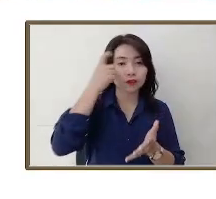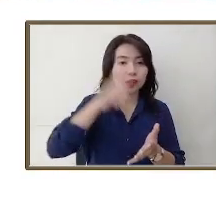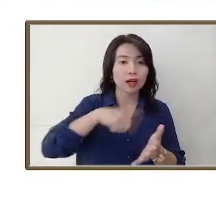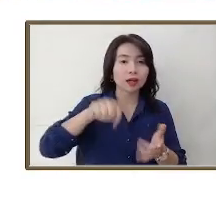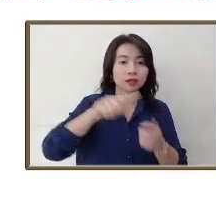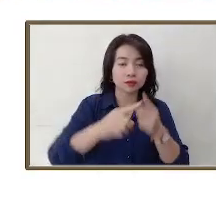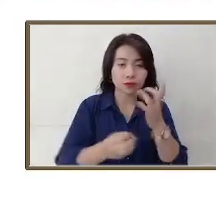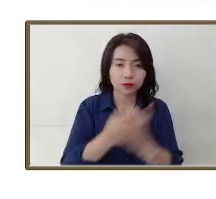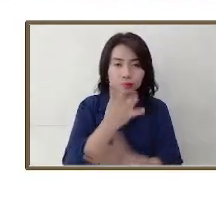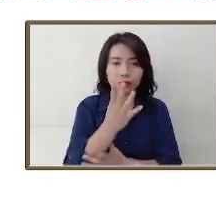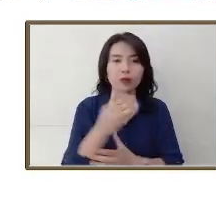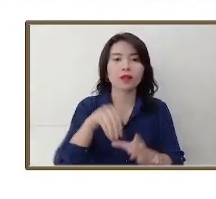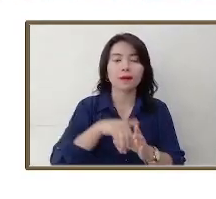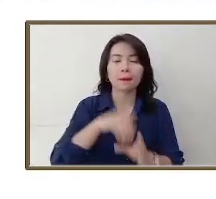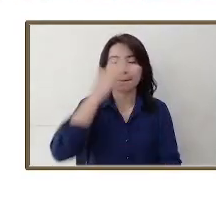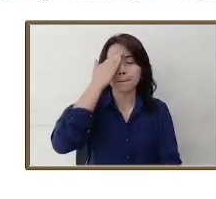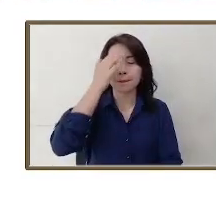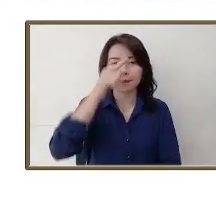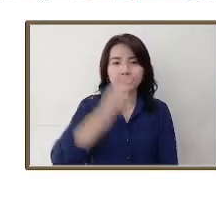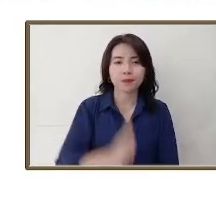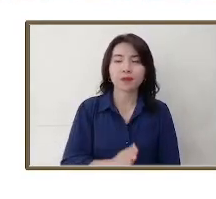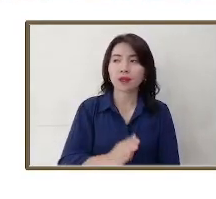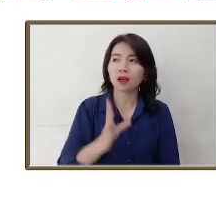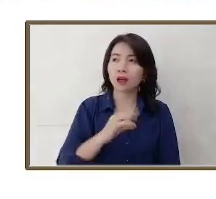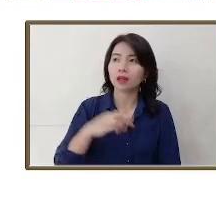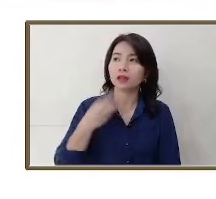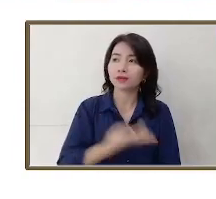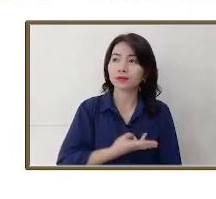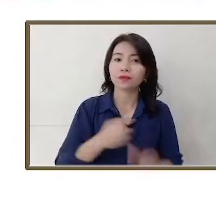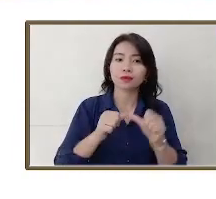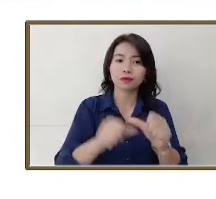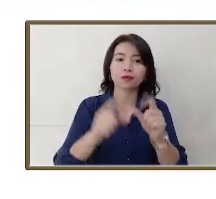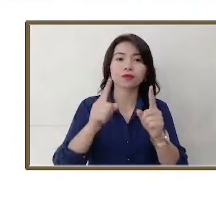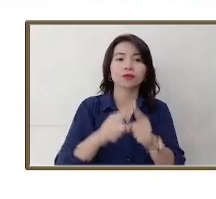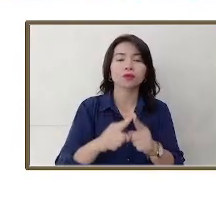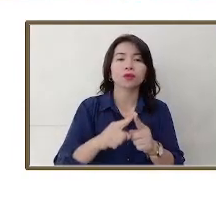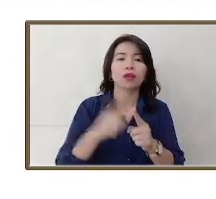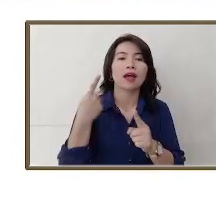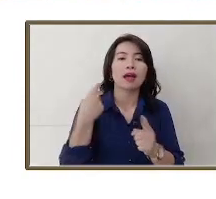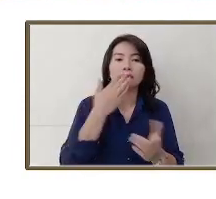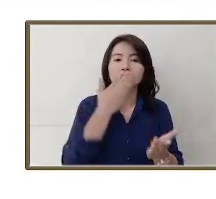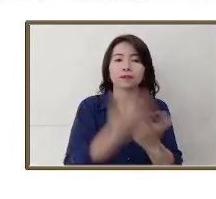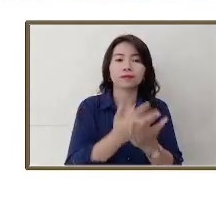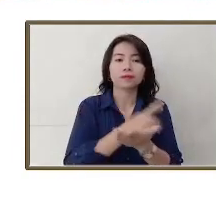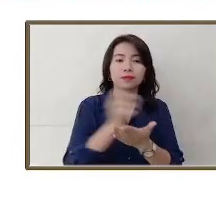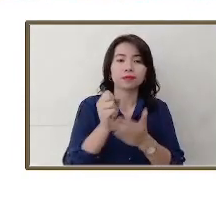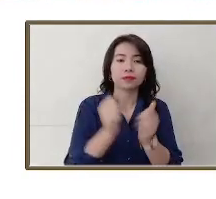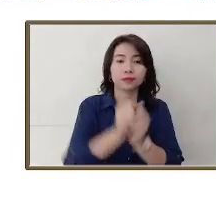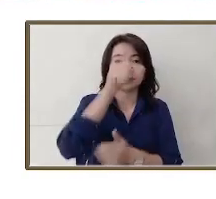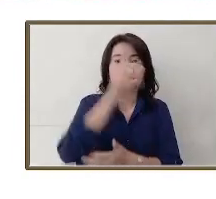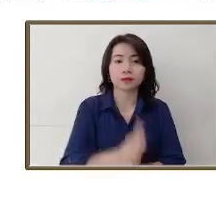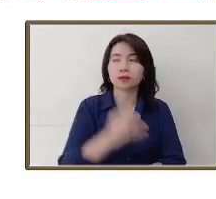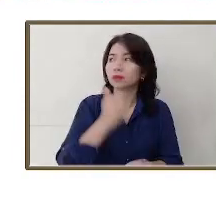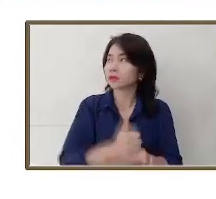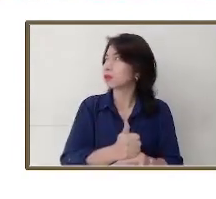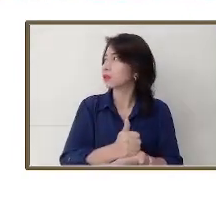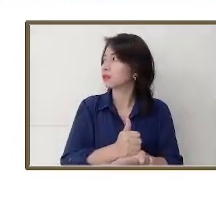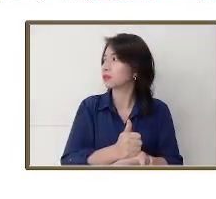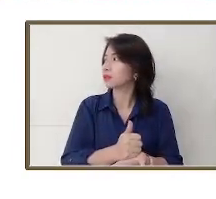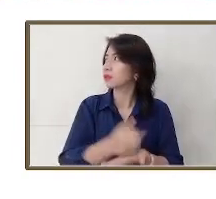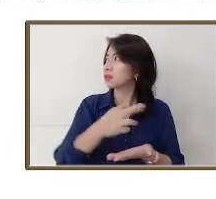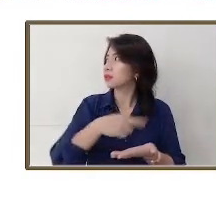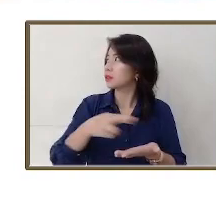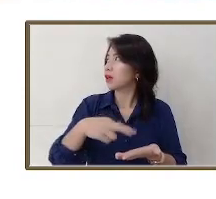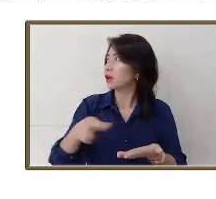pagkakilala natin sa Diyos at patuloy pa tayong maging malapit sa Panginoon. Amen. All right, open your Bibles, please. Let's read first